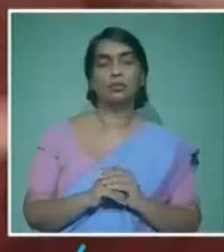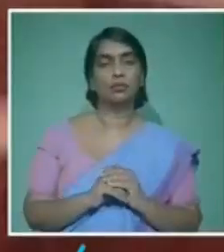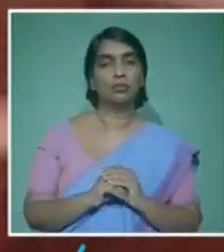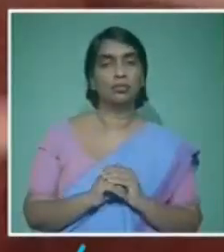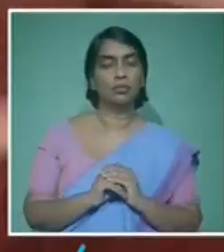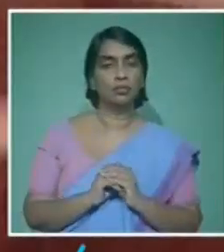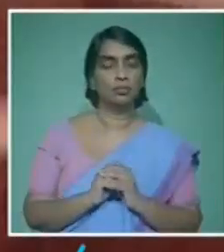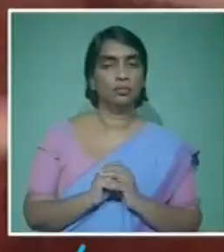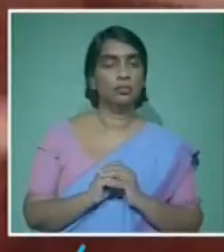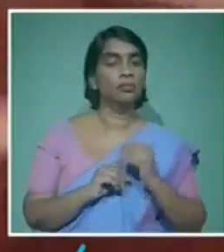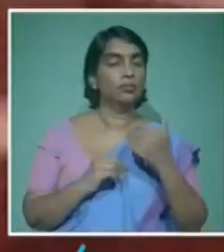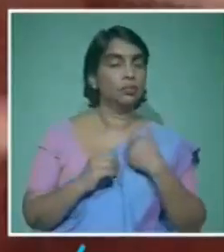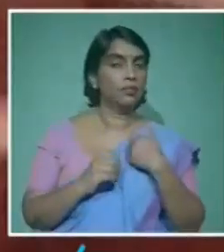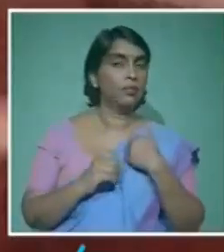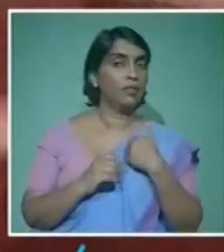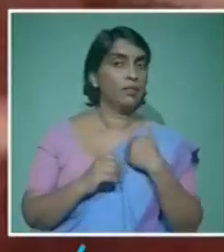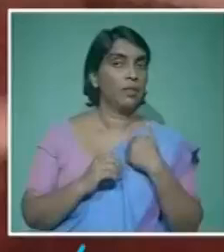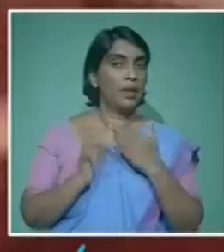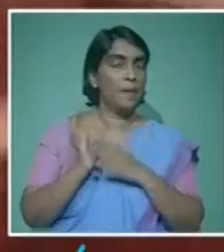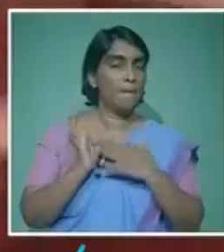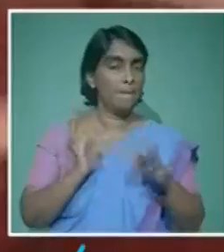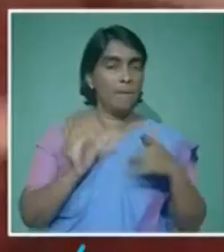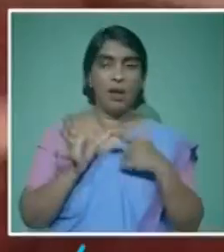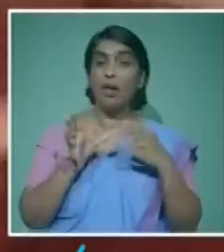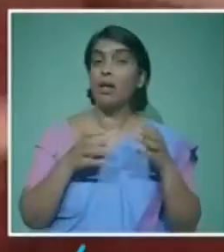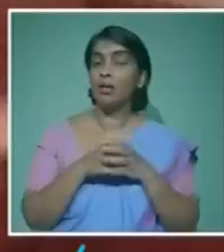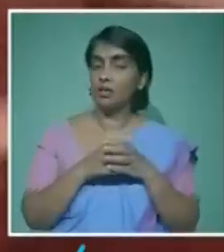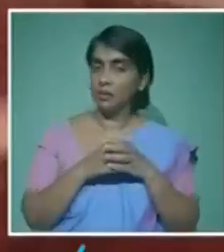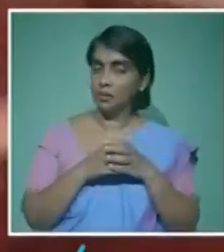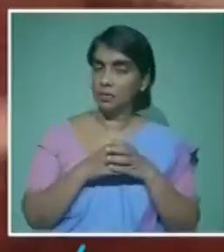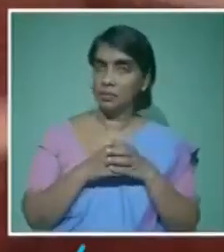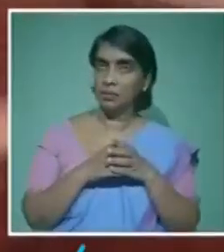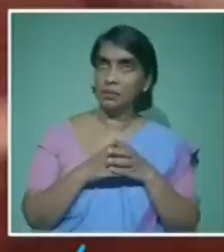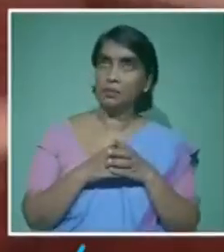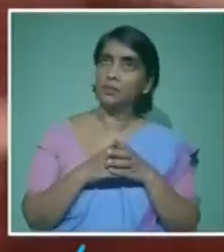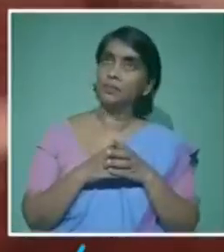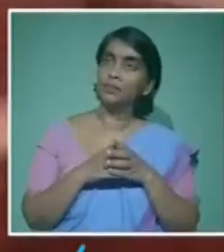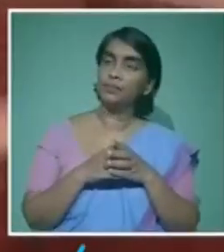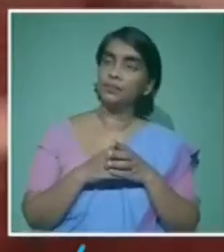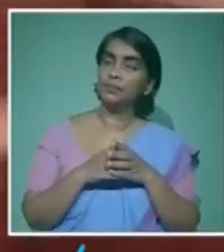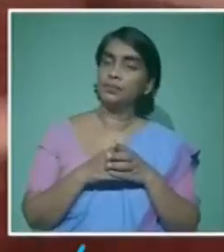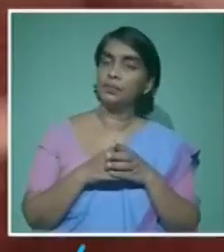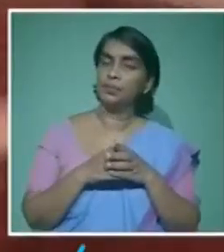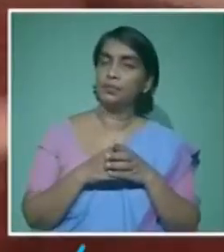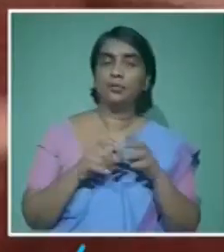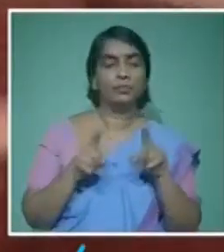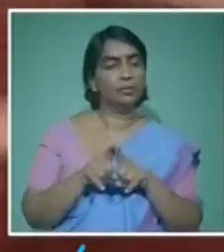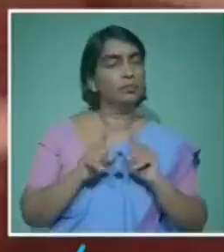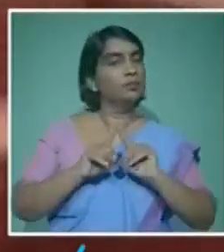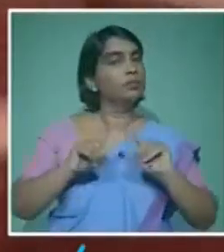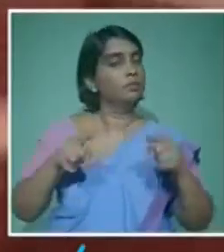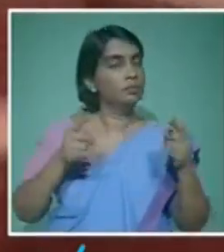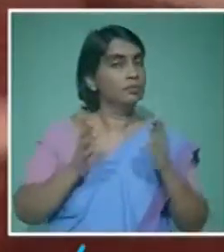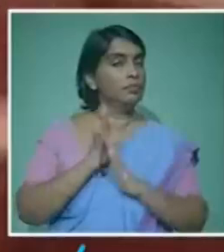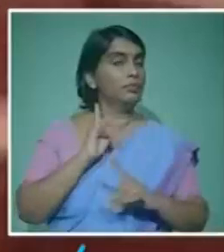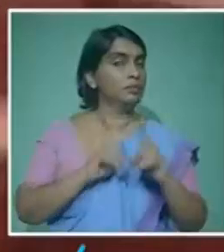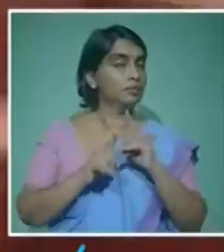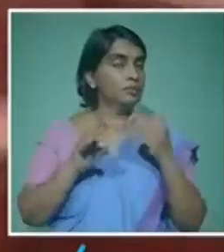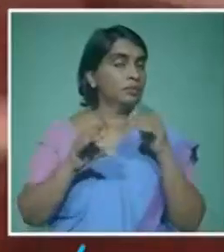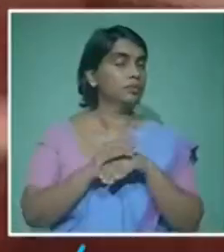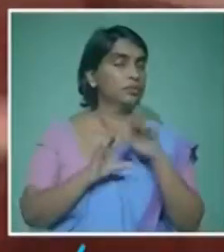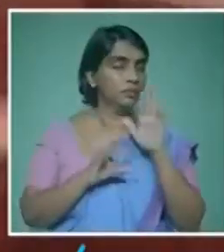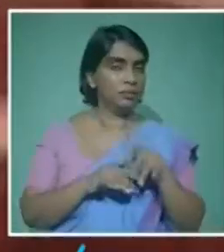மகாவலி அதிகார சபை போன்ற நிறுவனங்களின் கீழ் வருகின்ற நீர்நிலைகளையும் அனைத்து கலப்புகளையும் நாம் உற்பத்தி இடங்களாக